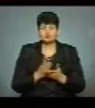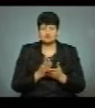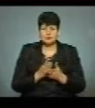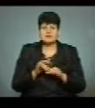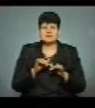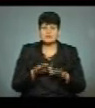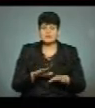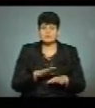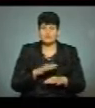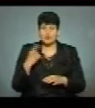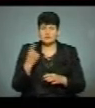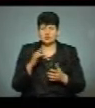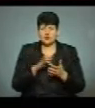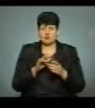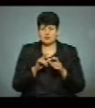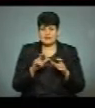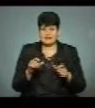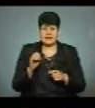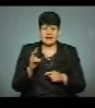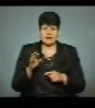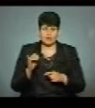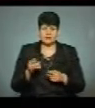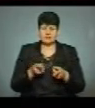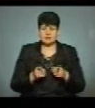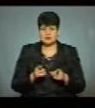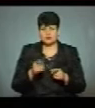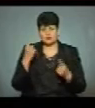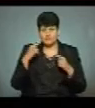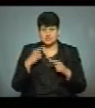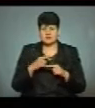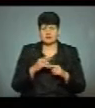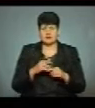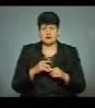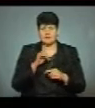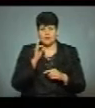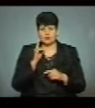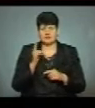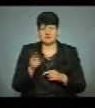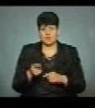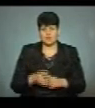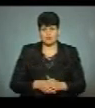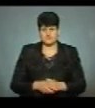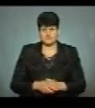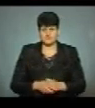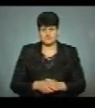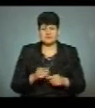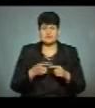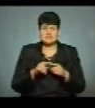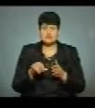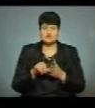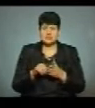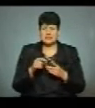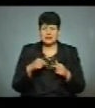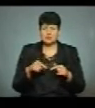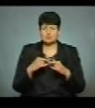Захід відбувся в обласному центрі еколого-натуралістичної творчості учнівської молоді в Тернополі. Це учасник круглого